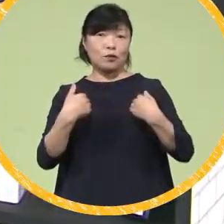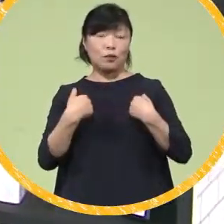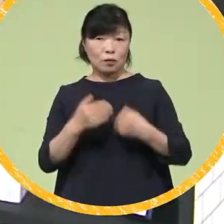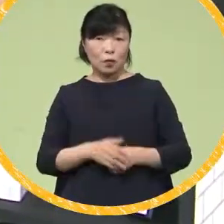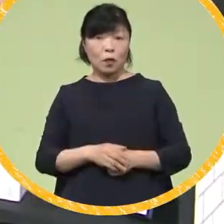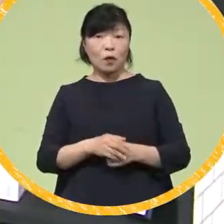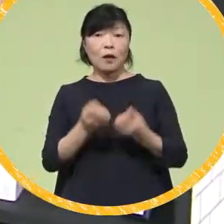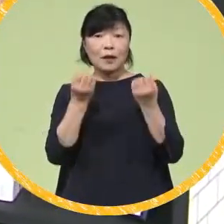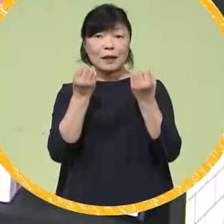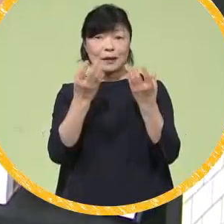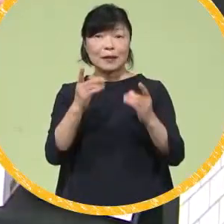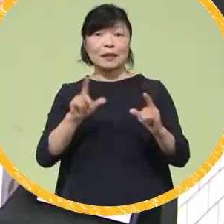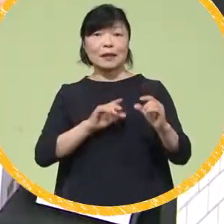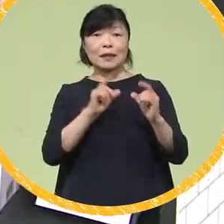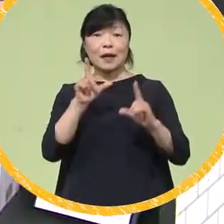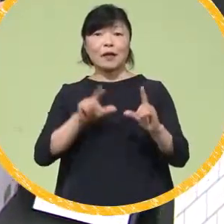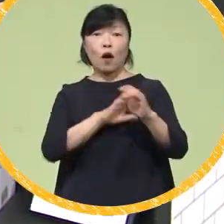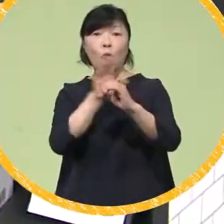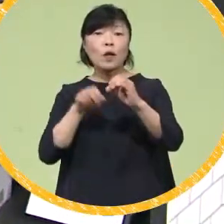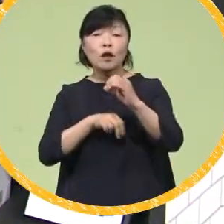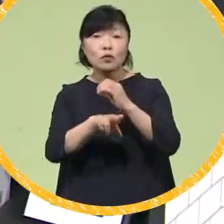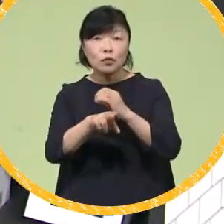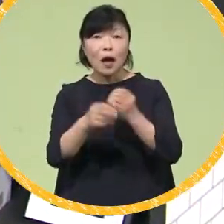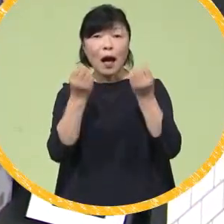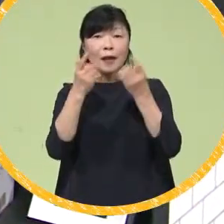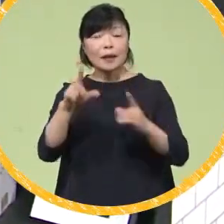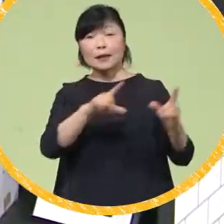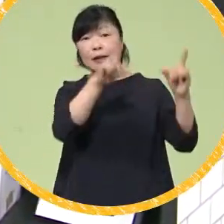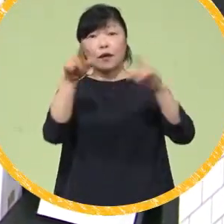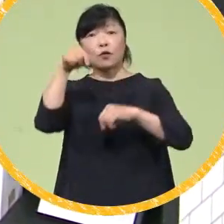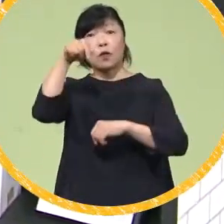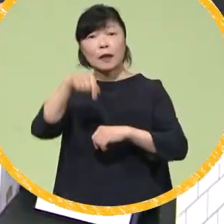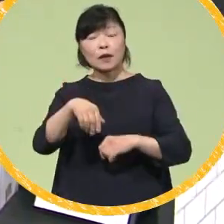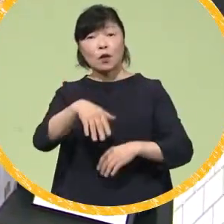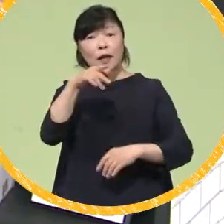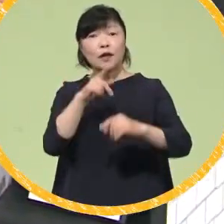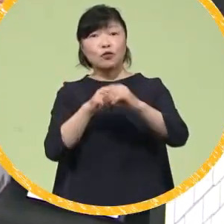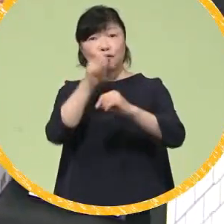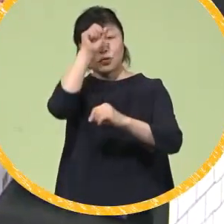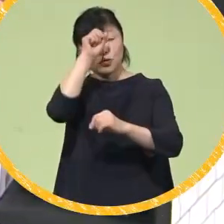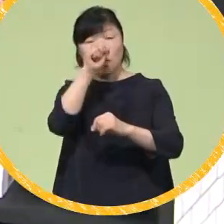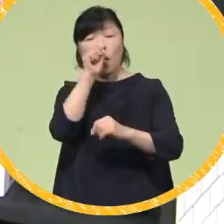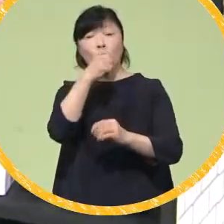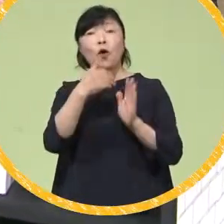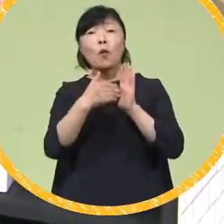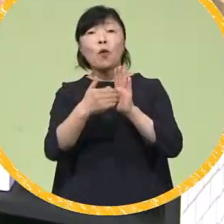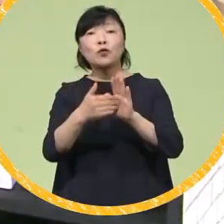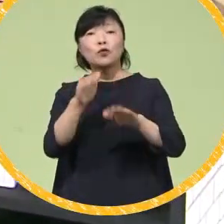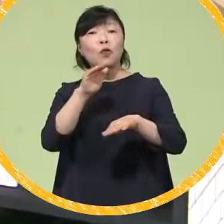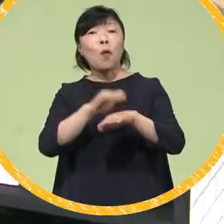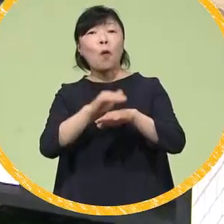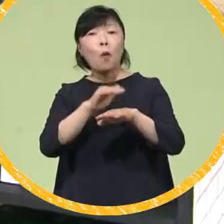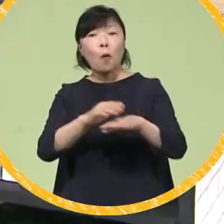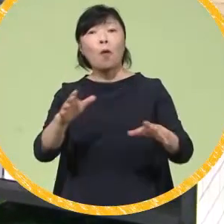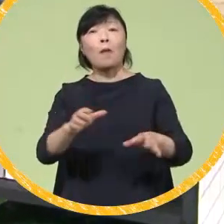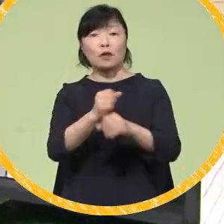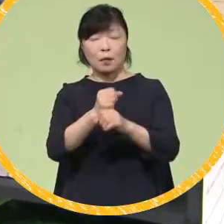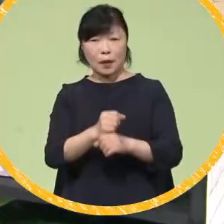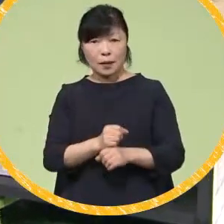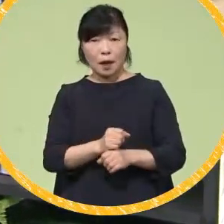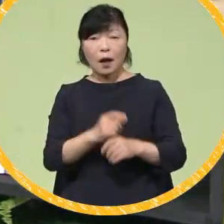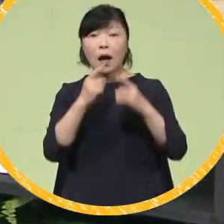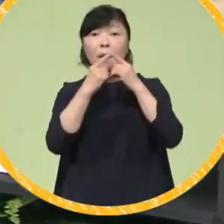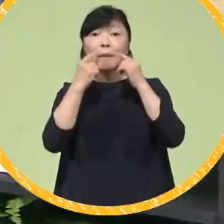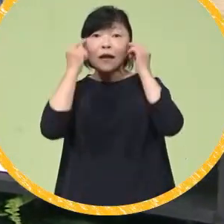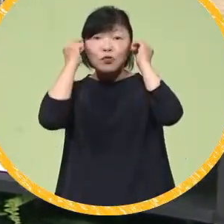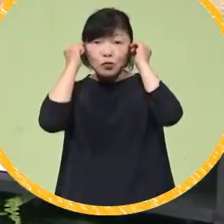新型コロナ対策のための新しい生活様式の下で熱中症を予防するポイントをまとめました。 はい、 まずはマス